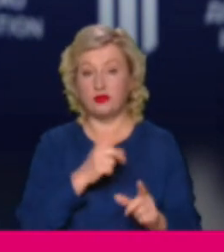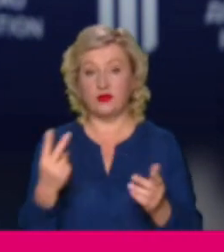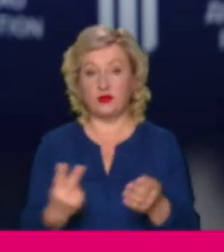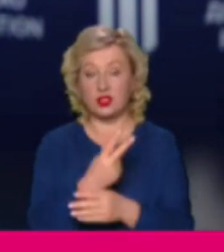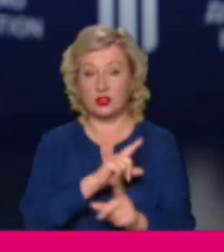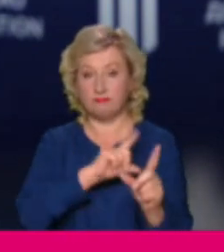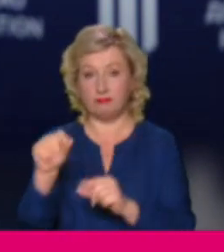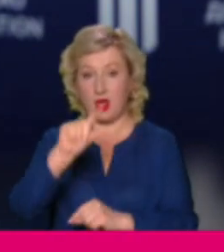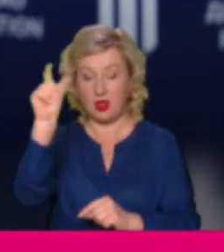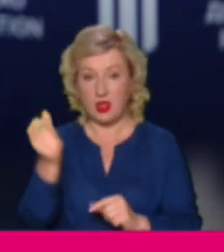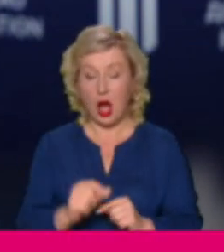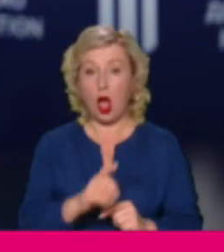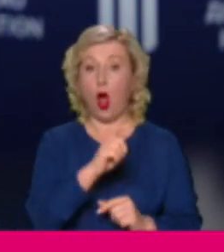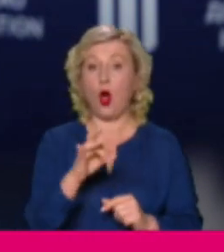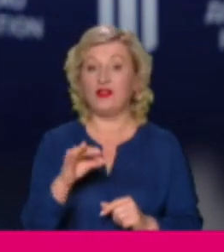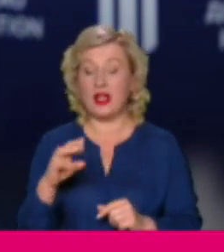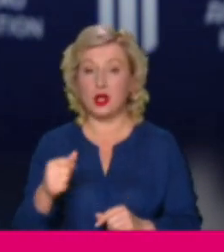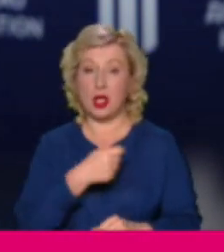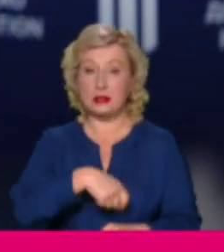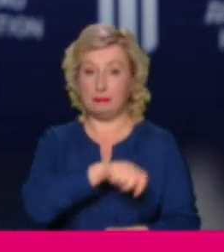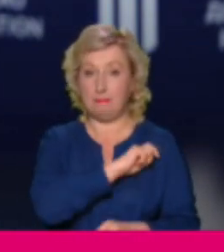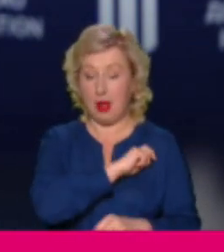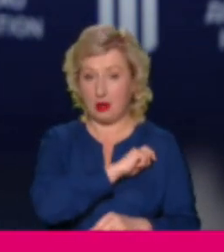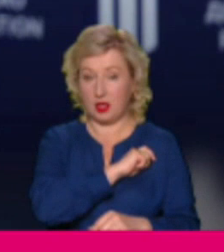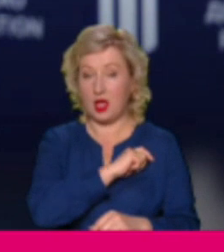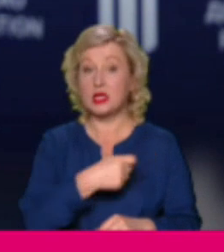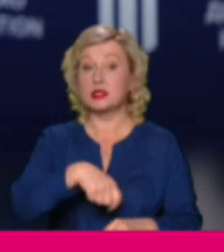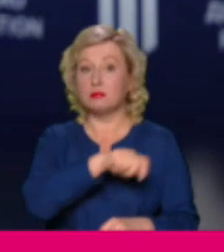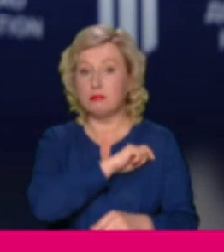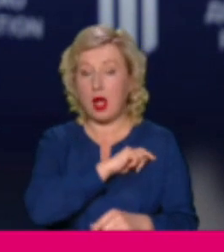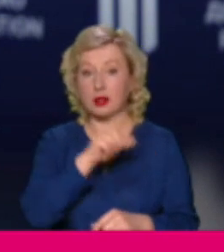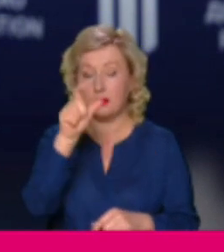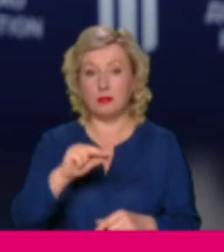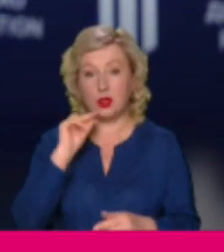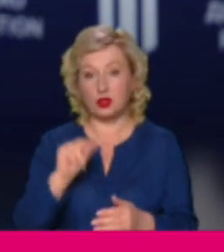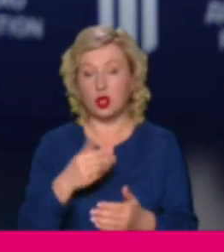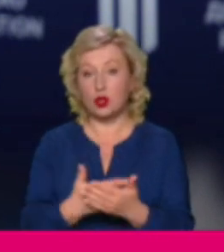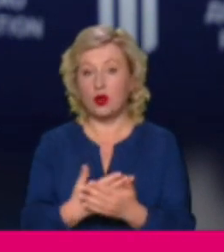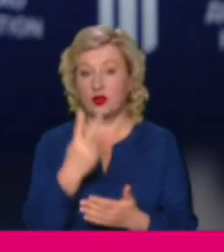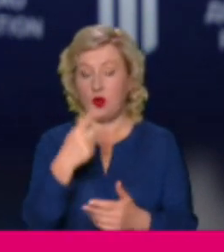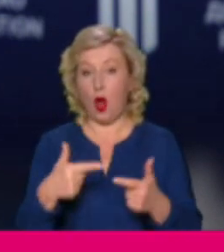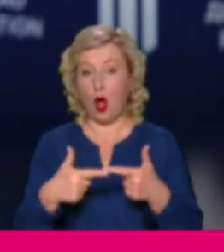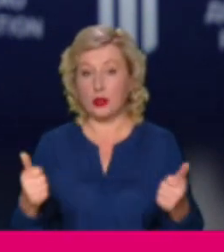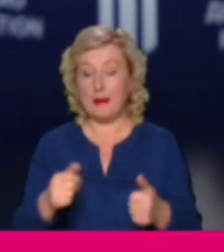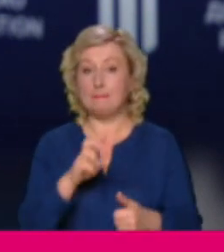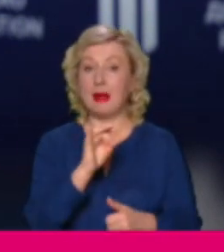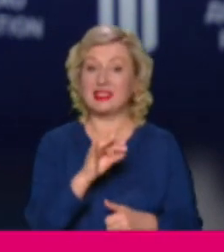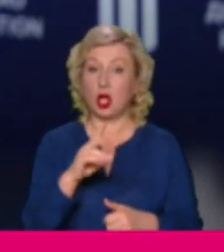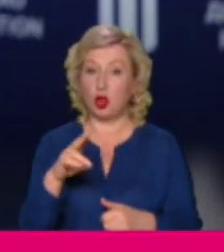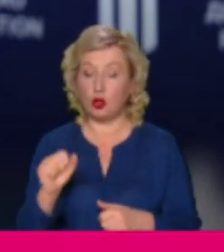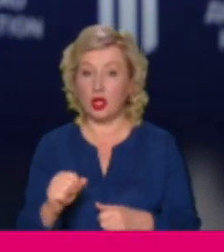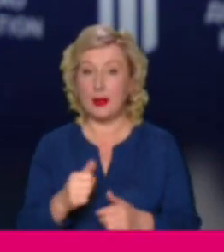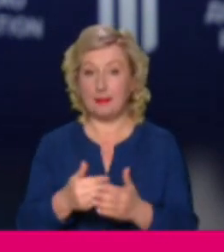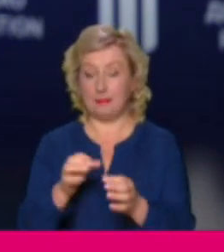Італію, Хорватію та Іспанію. Зокрема, в Іспанії підозрюваний зупинявся у 2 готелях у Барселоні та у його